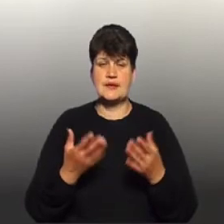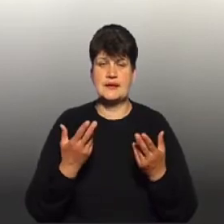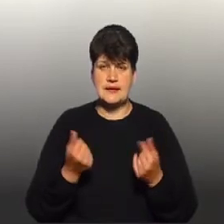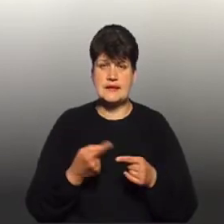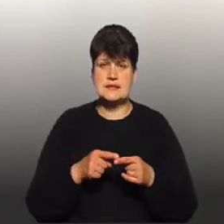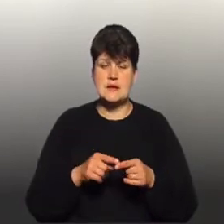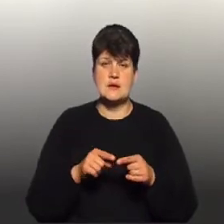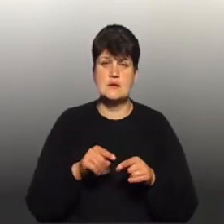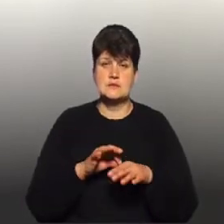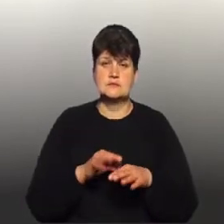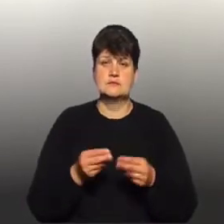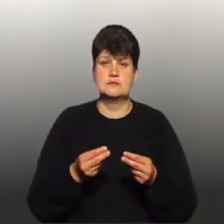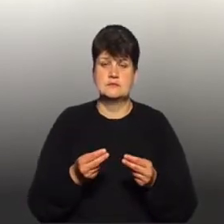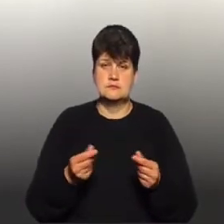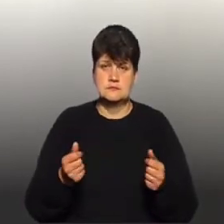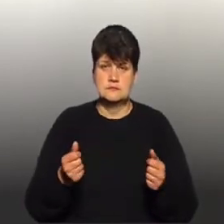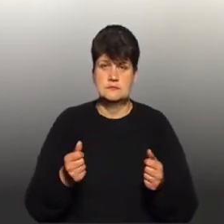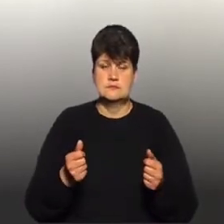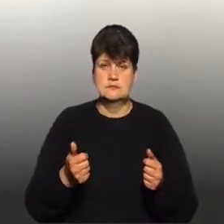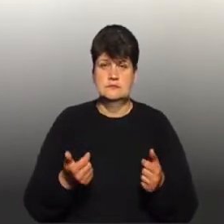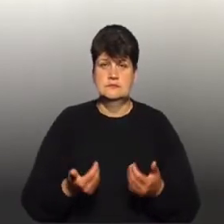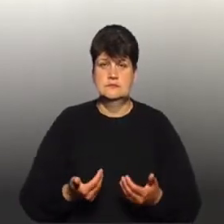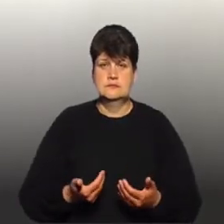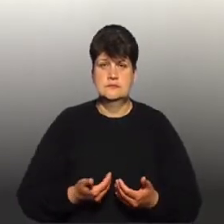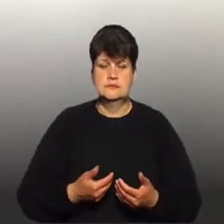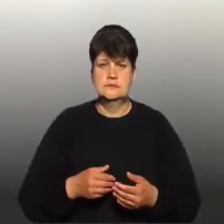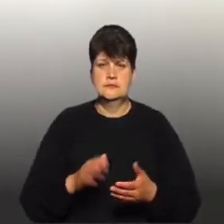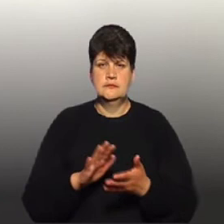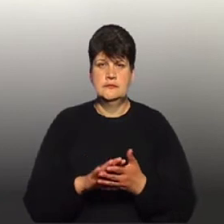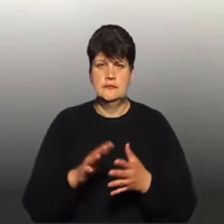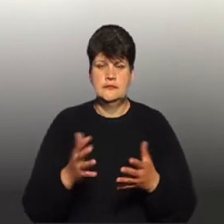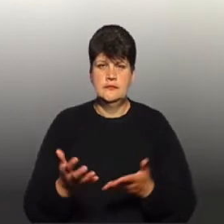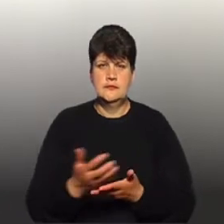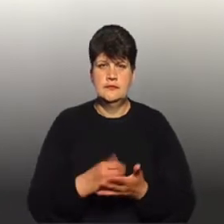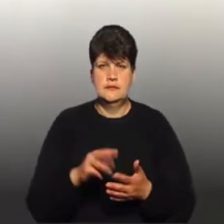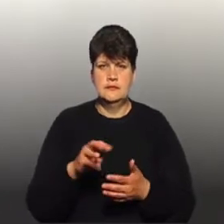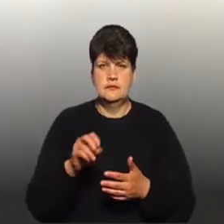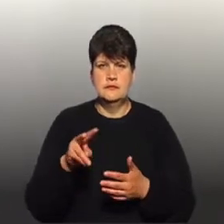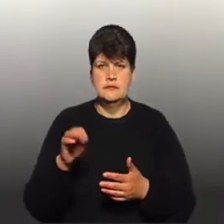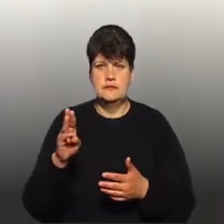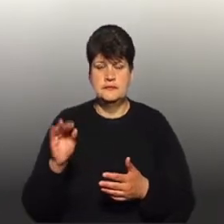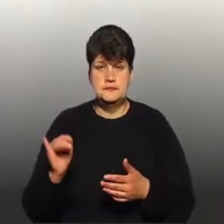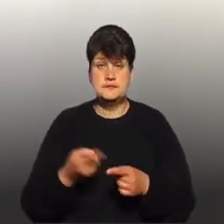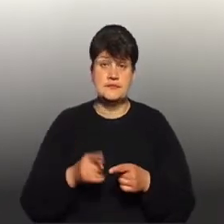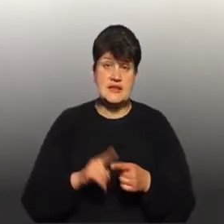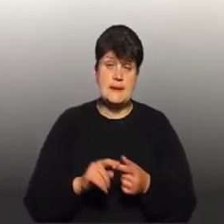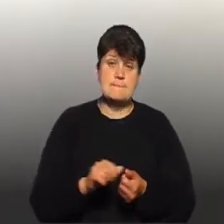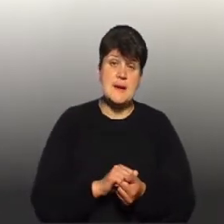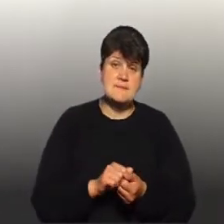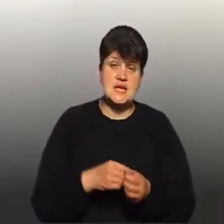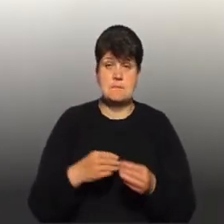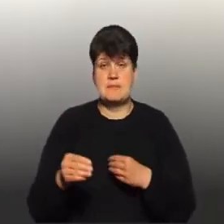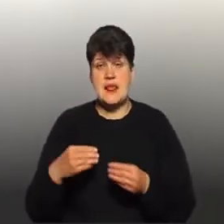Бачите, побутові відходи, які збирають у Малашівцях, це переважно папір, пластик,